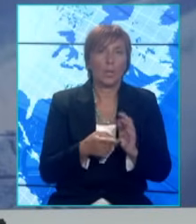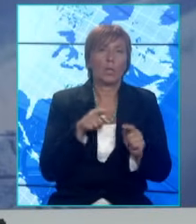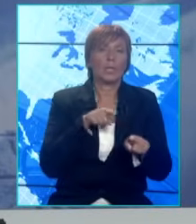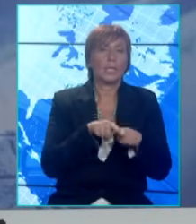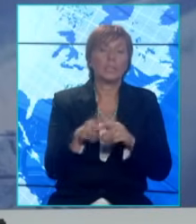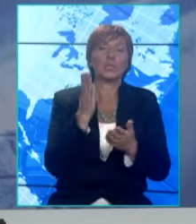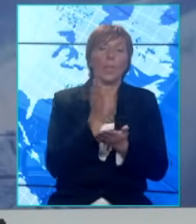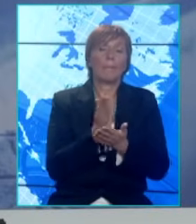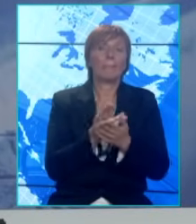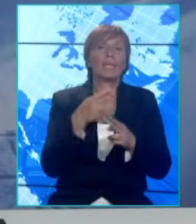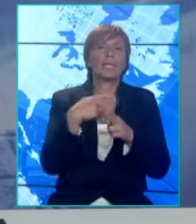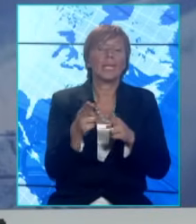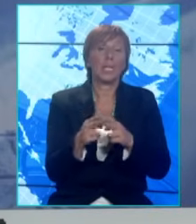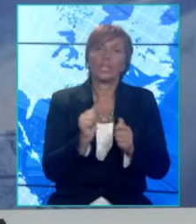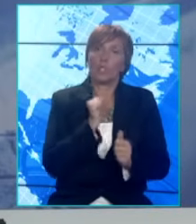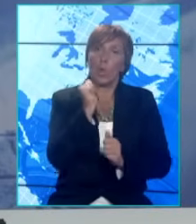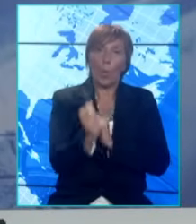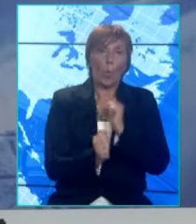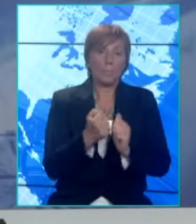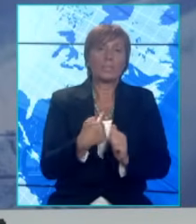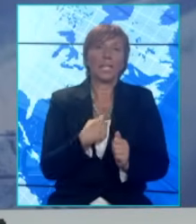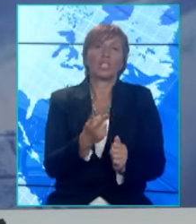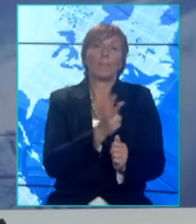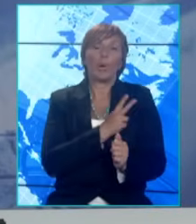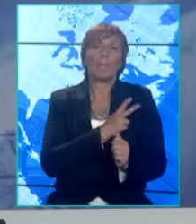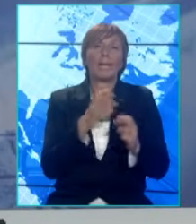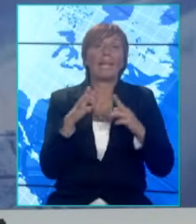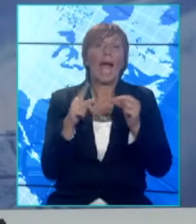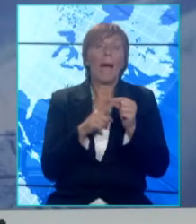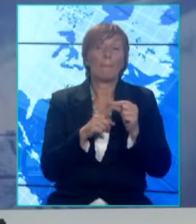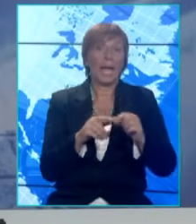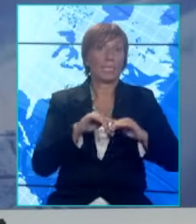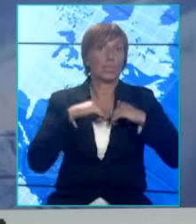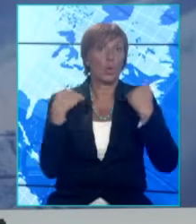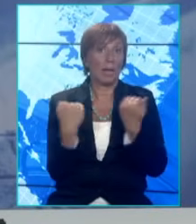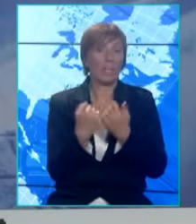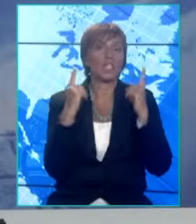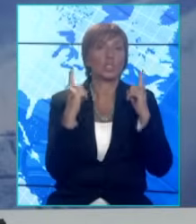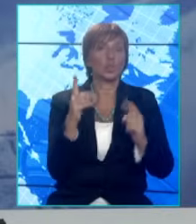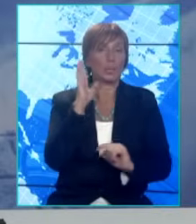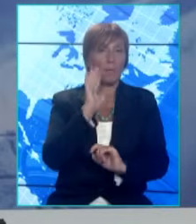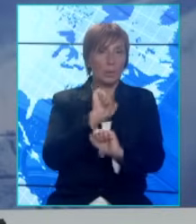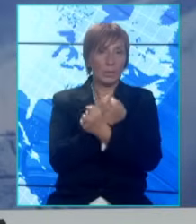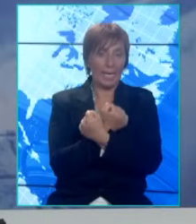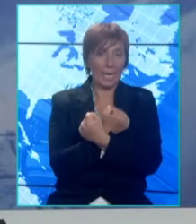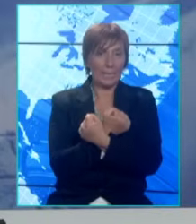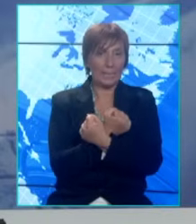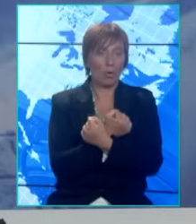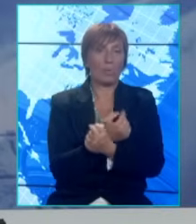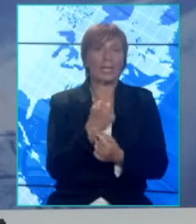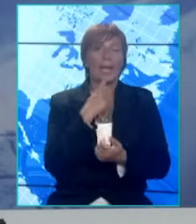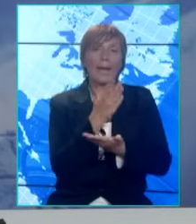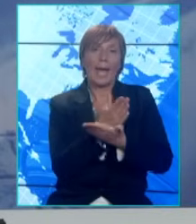isto tako biti riješeno vrlo skoro, tako da ćemo imati apelaciono vijeće suda Bosne i Hercegovine